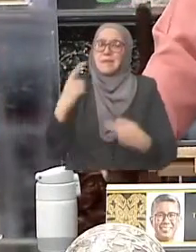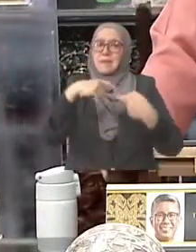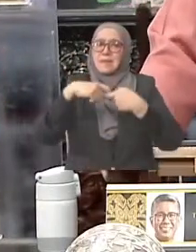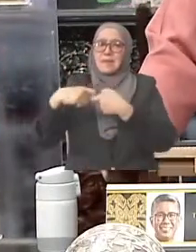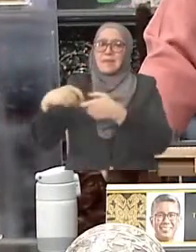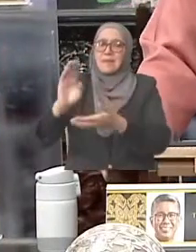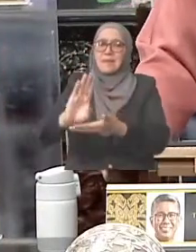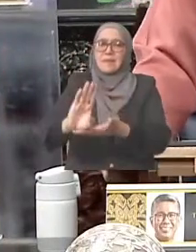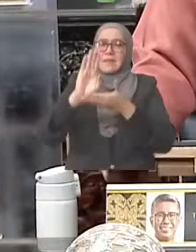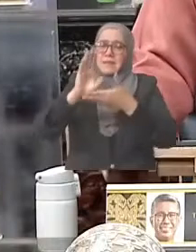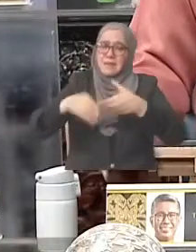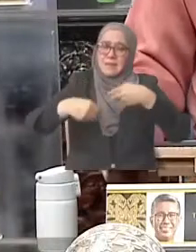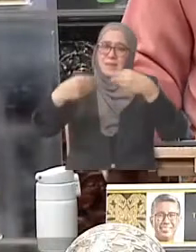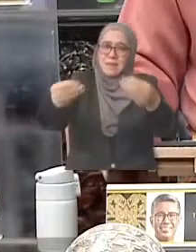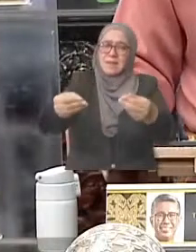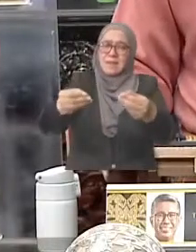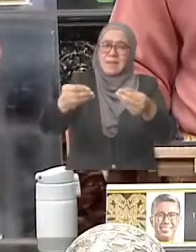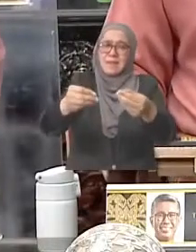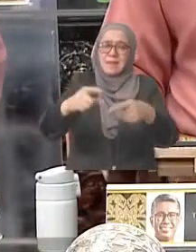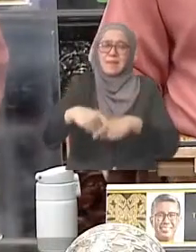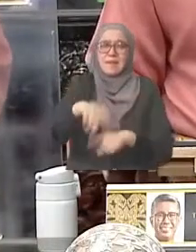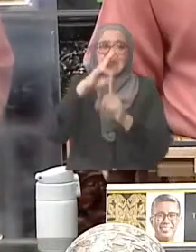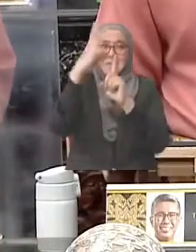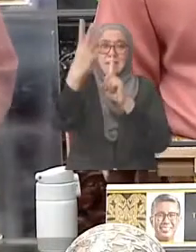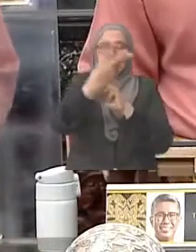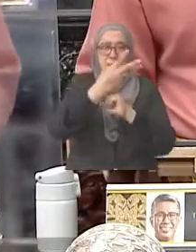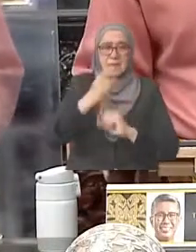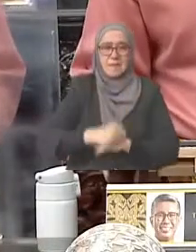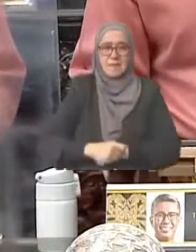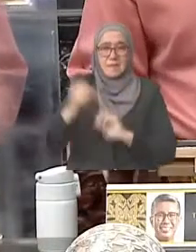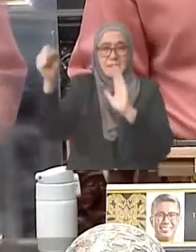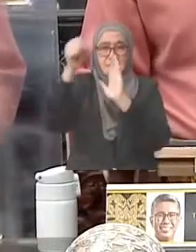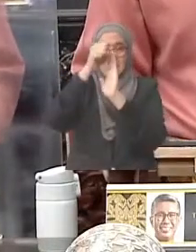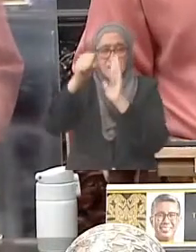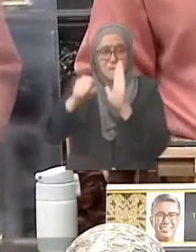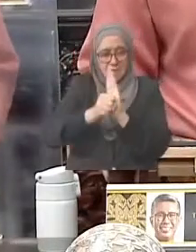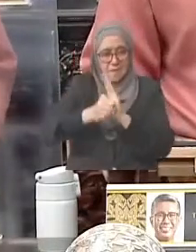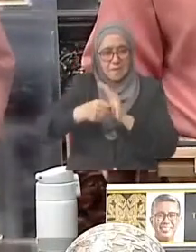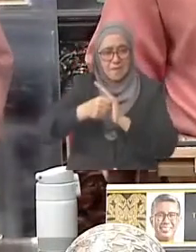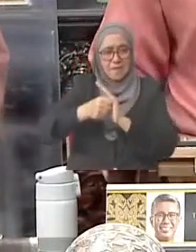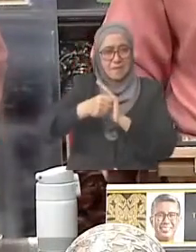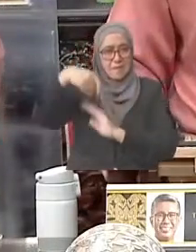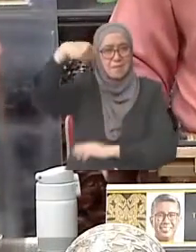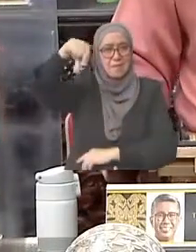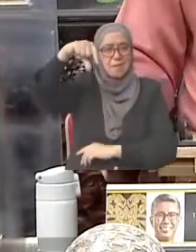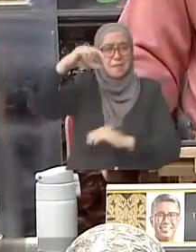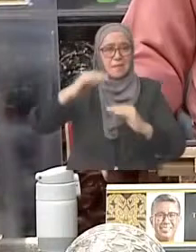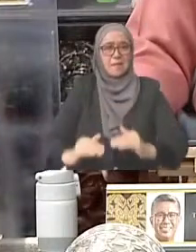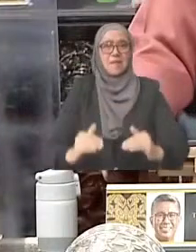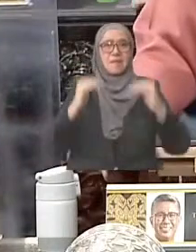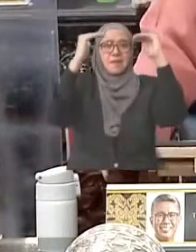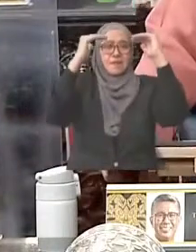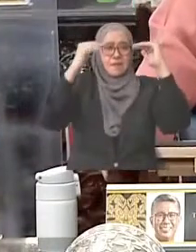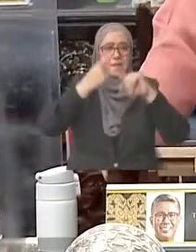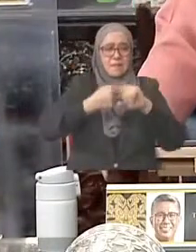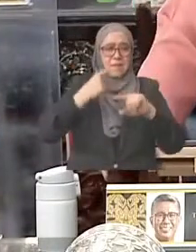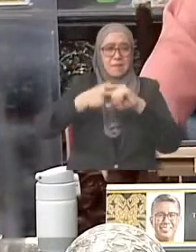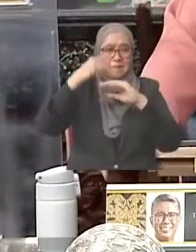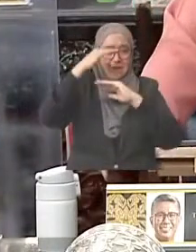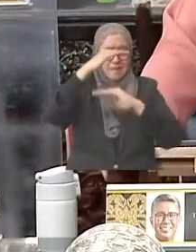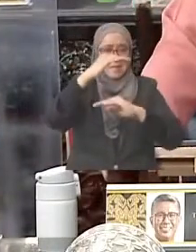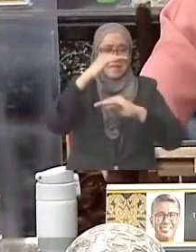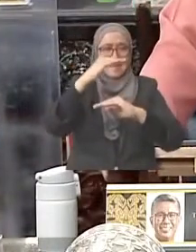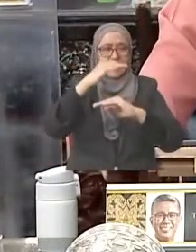oleh jabatan kebajikan masyarakat syarat kebaikan kebajikan akan dinaikkan kepada paras garis kemiskinan makanan